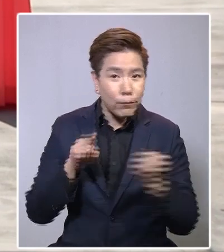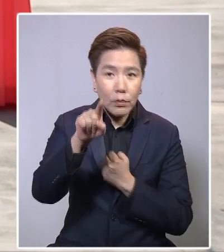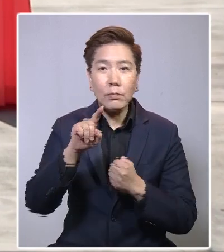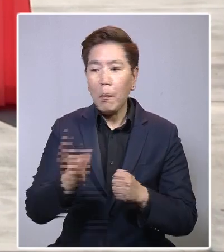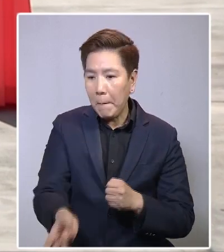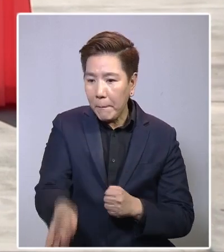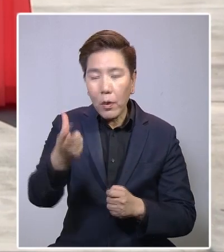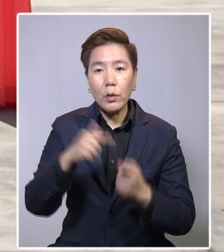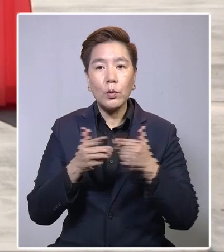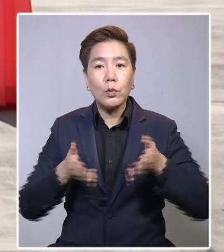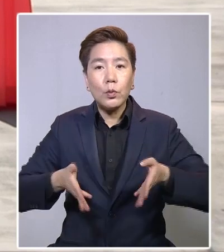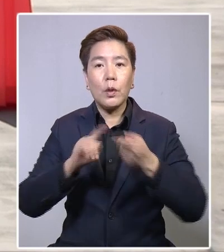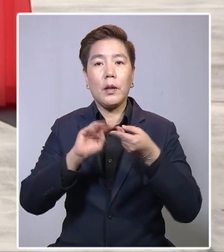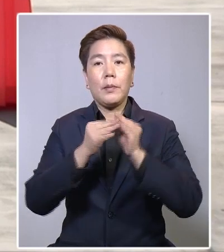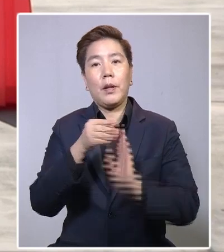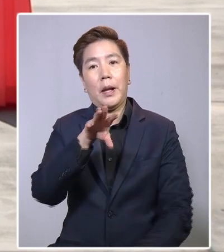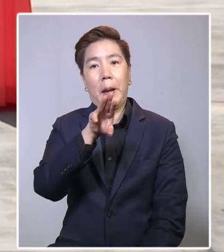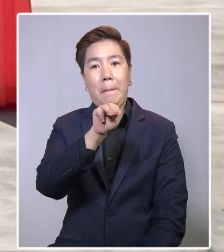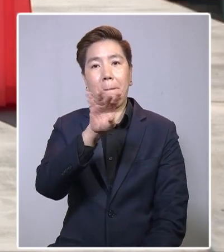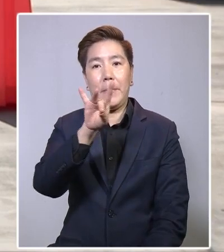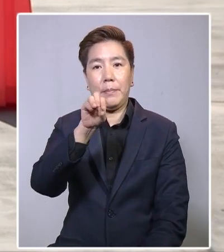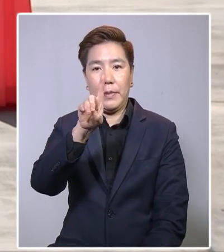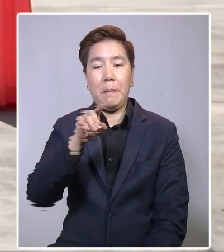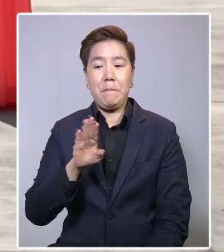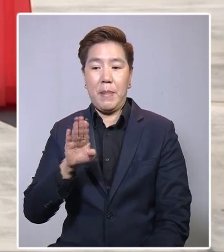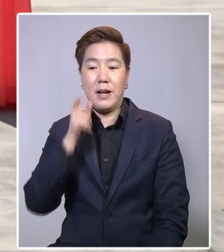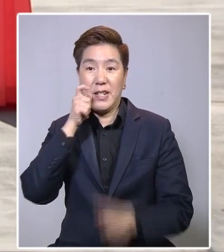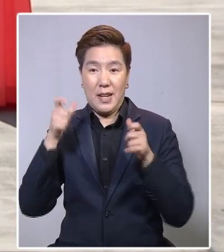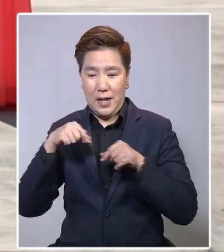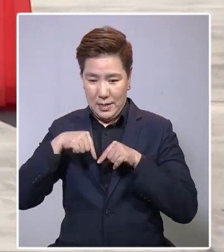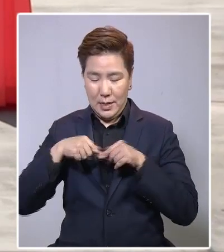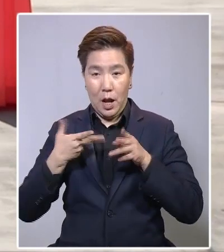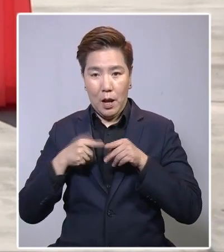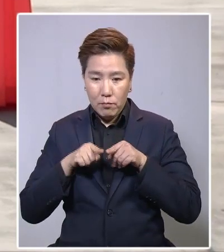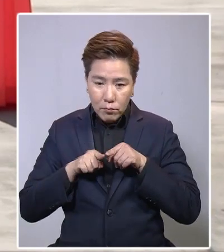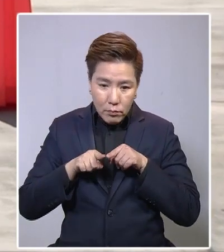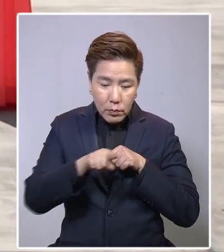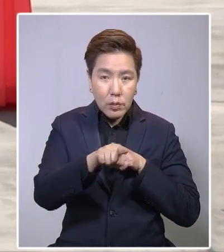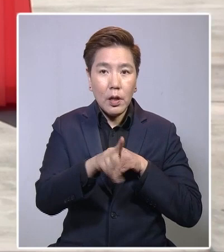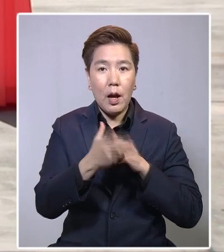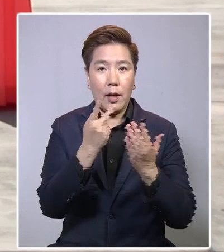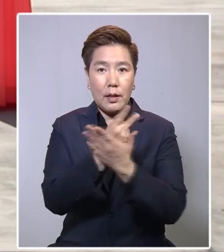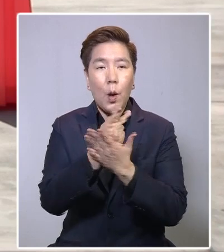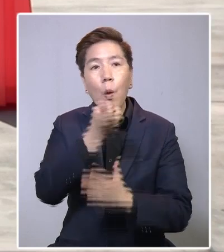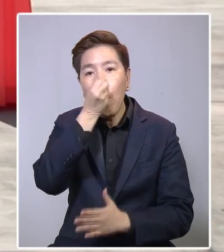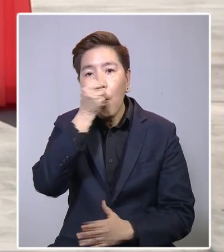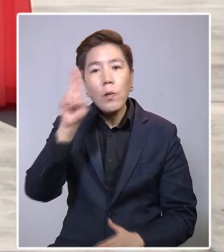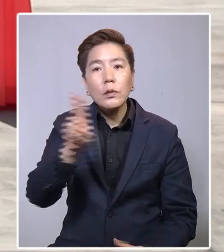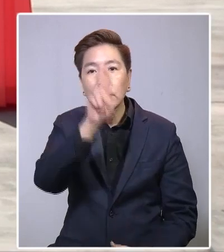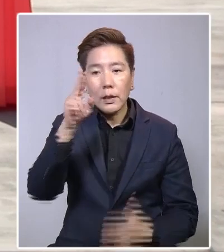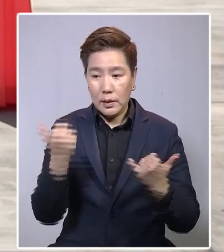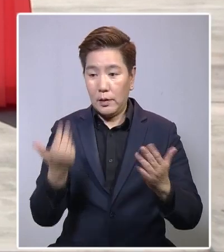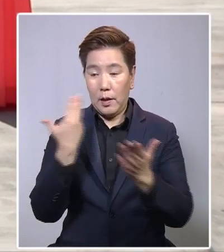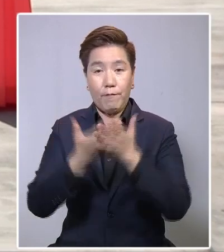ใช้เส้นทางมอเตอร์เวย์ M81 สายบางใหญ่กาญจนบุรีค่ะที่เปิดให้ใช้ทดลองใช้บริการ